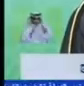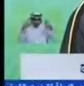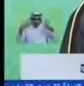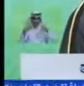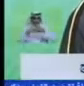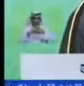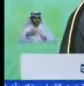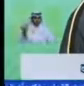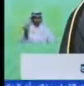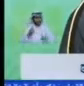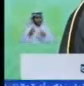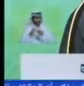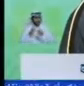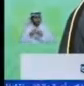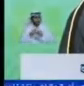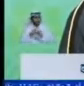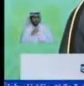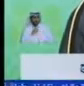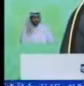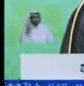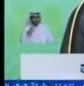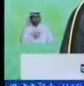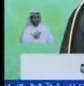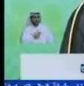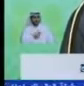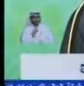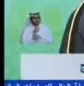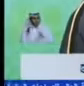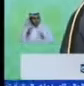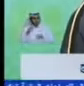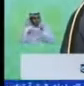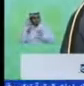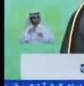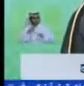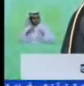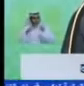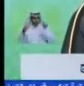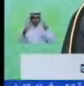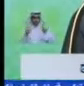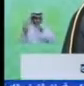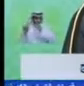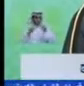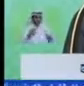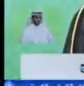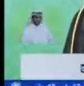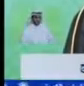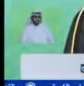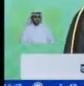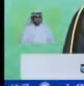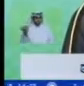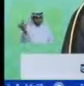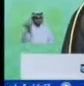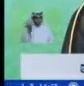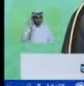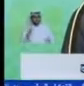الأولوية لمكافحة خطر الإرهاب الذي يواجه دول مجلس التعاون الخليجي